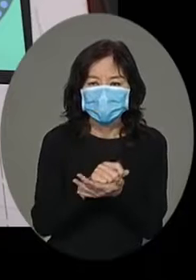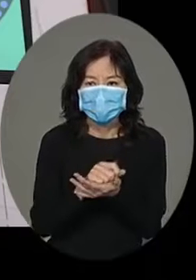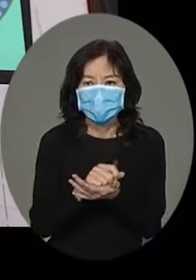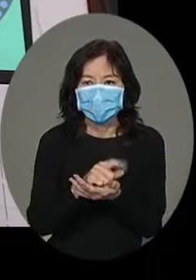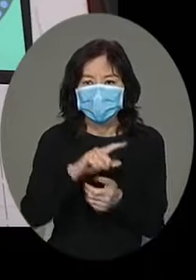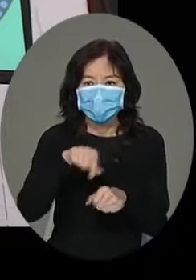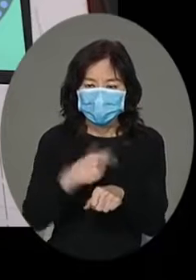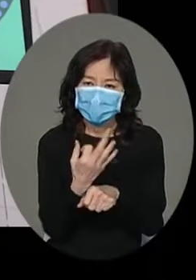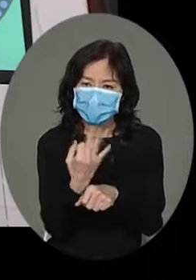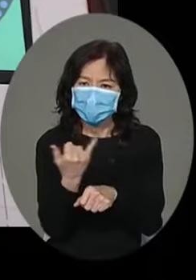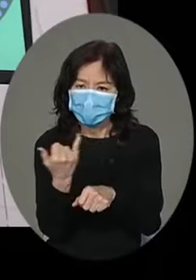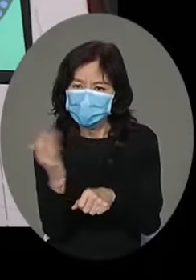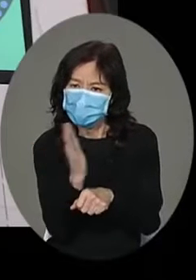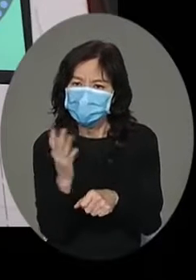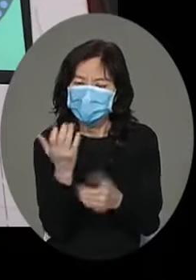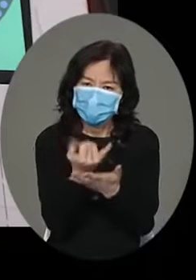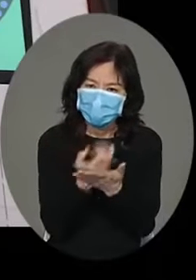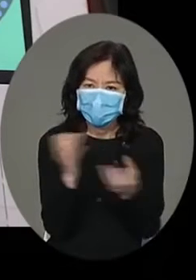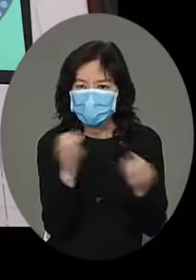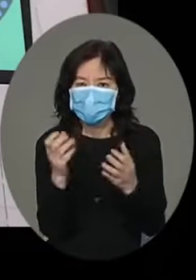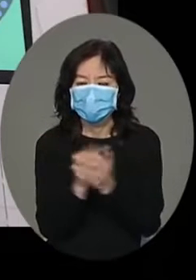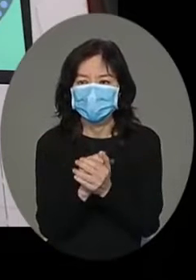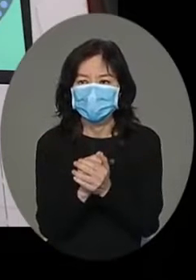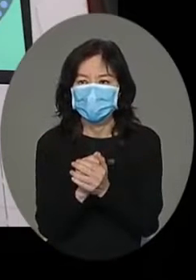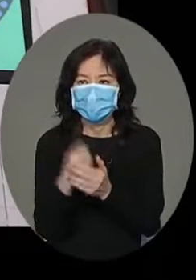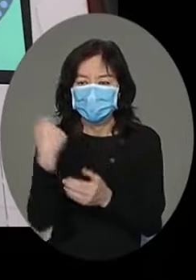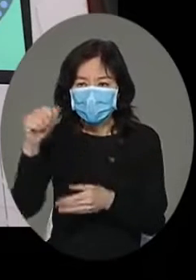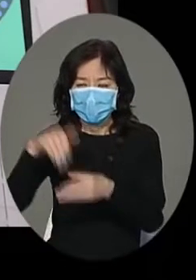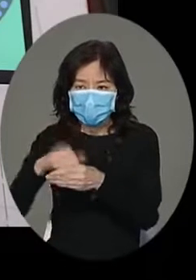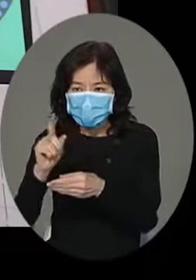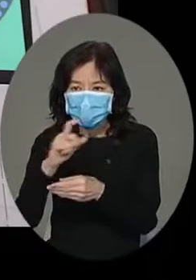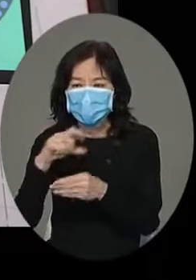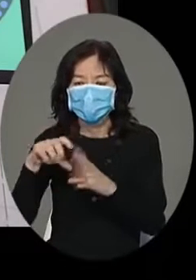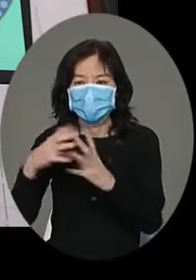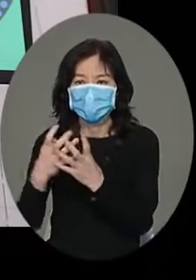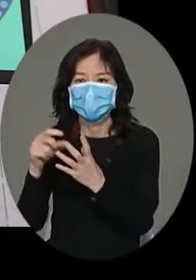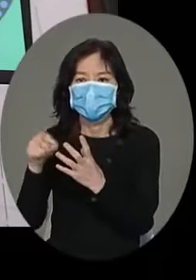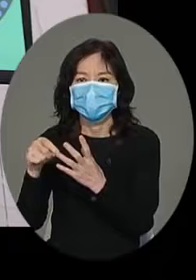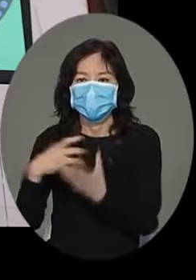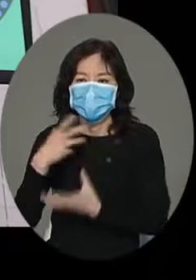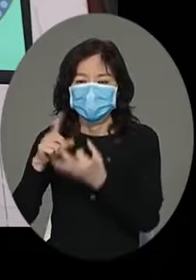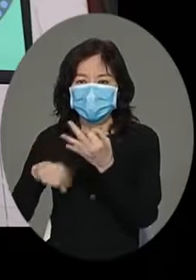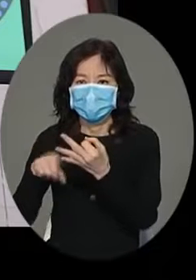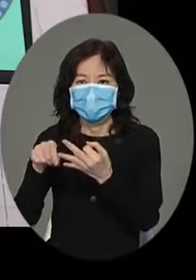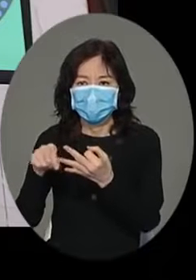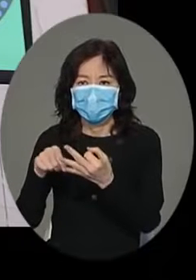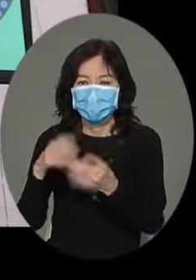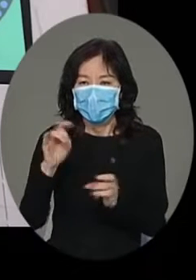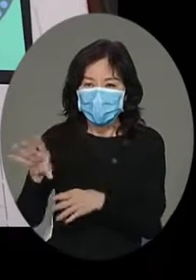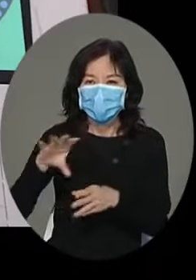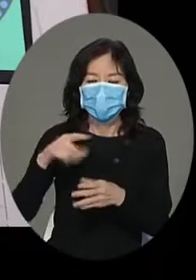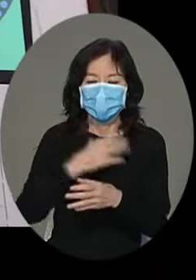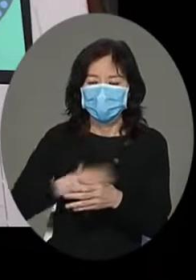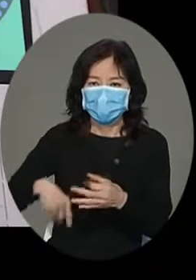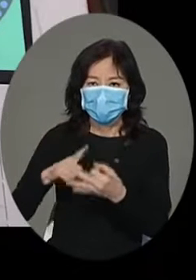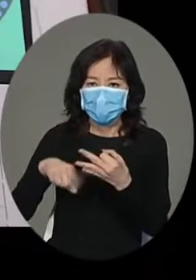約差不多36个小时審議的。投反對票的是熱血公民鄭松泰，而投棄權